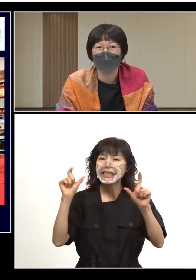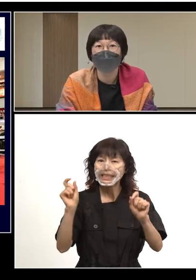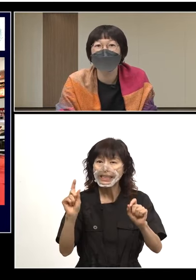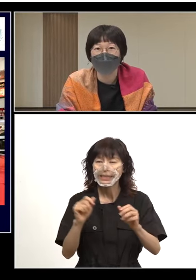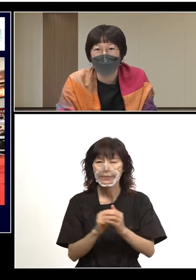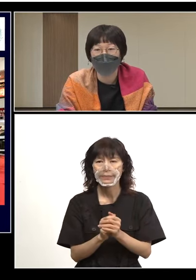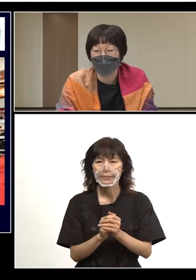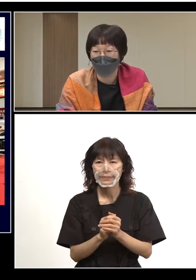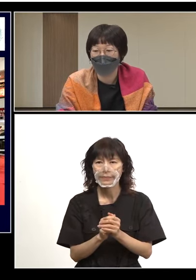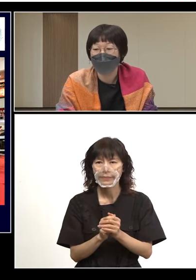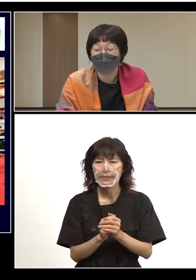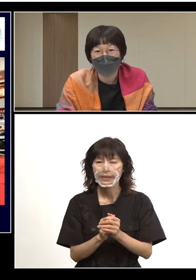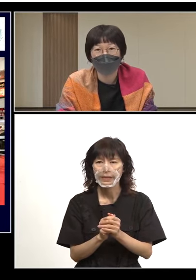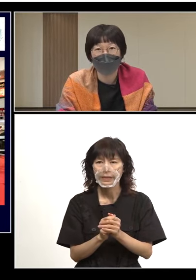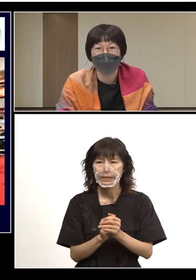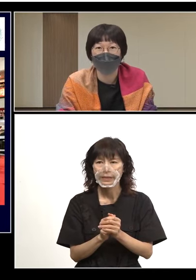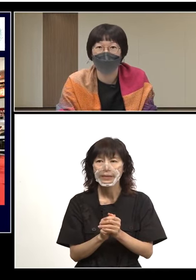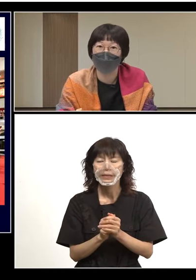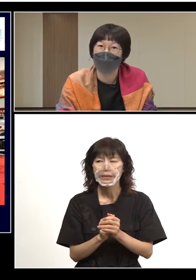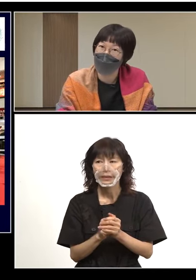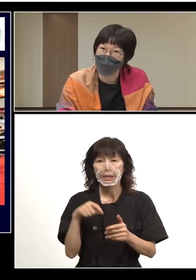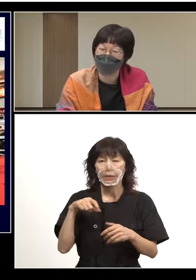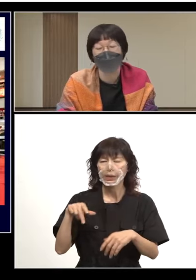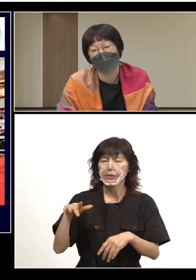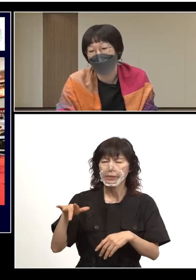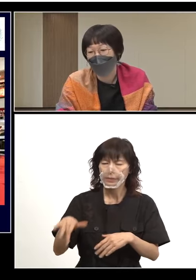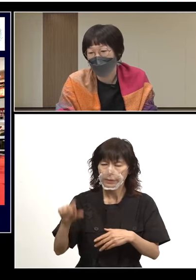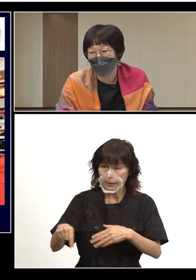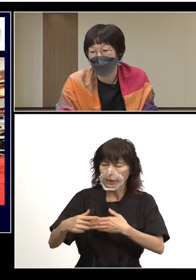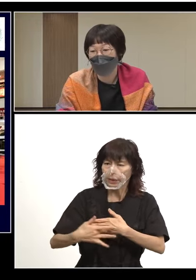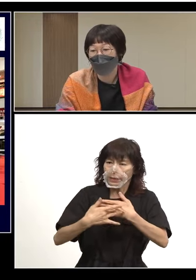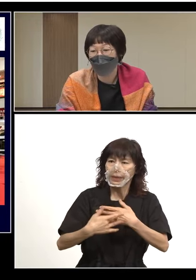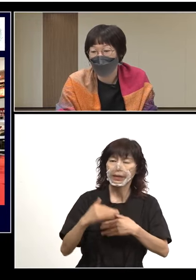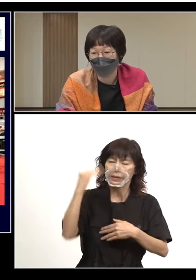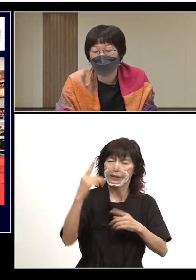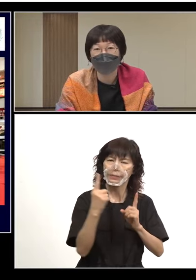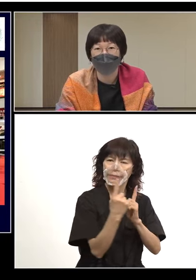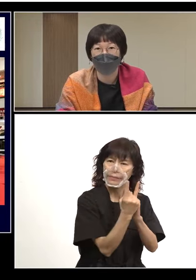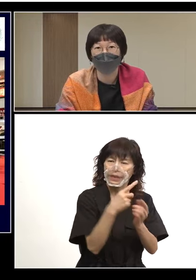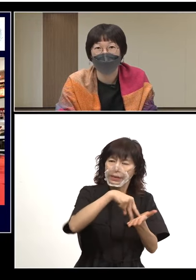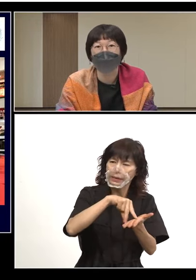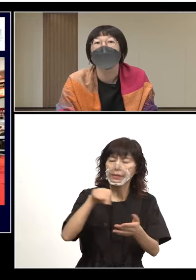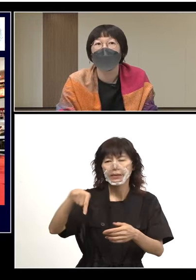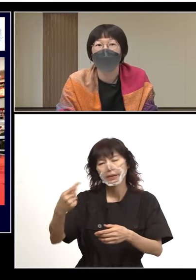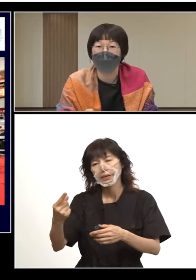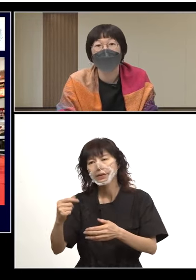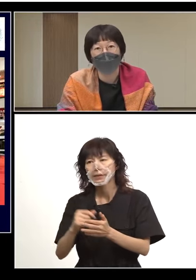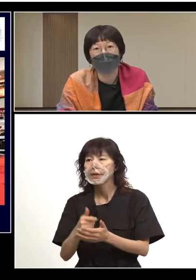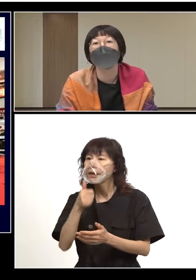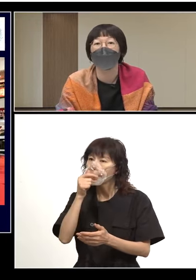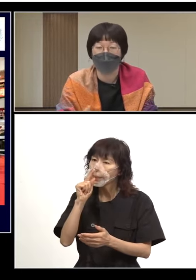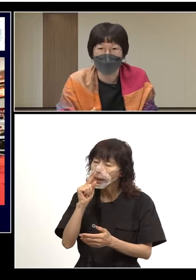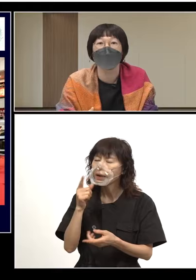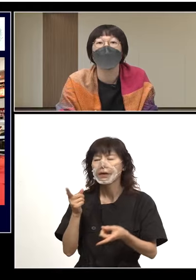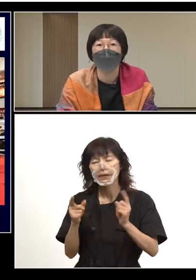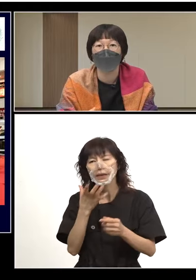個親子版，即係話接觸即興咧就係兩個大人跳嘅。咁但係咧呢一個 contact kiss 就係可能係爸爸媽媽